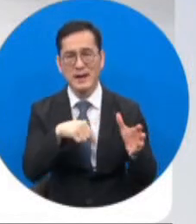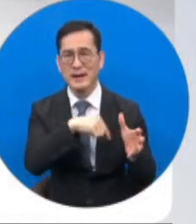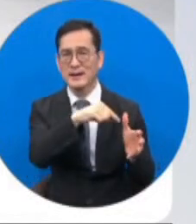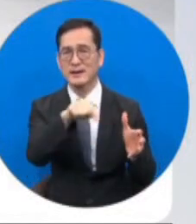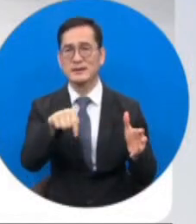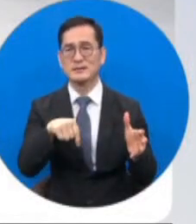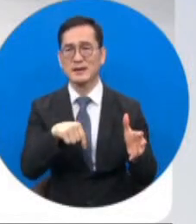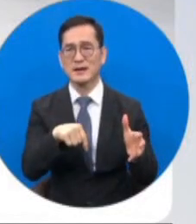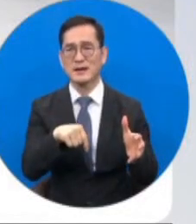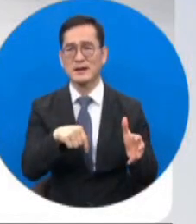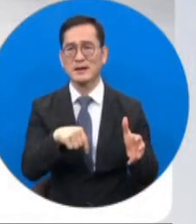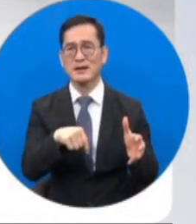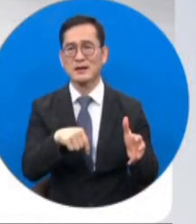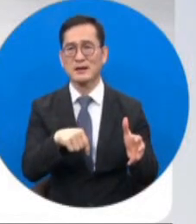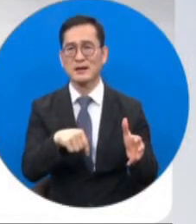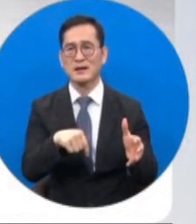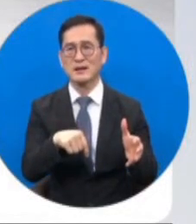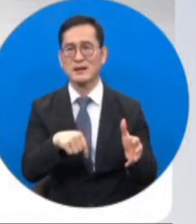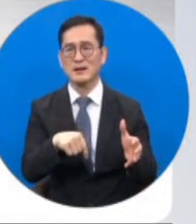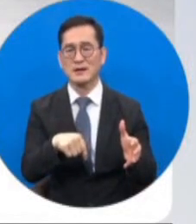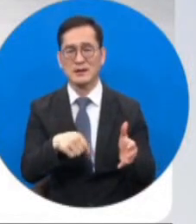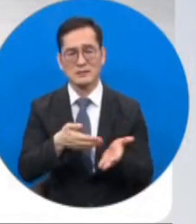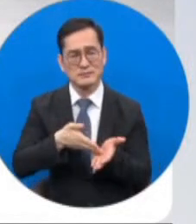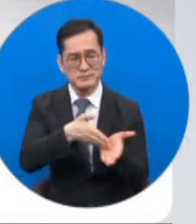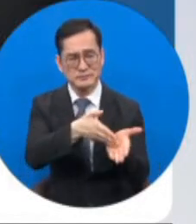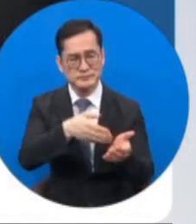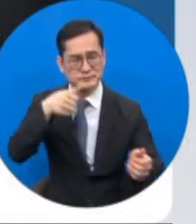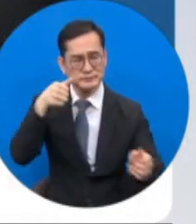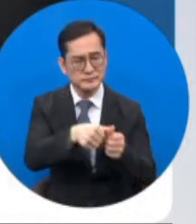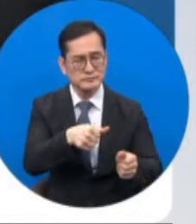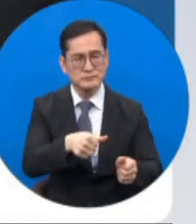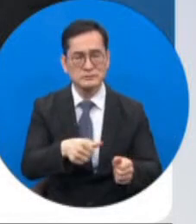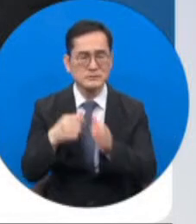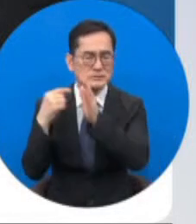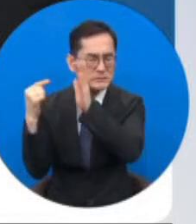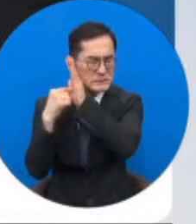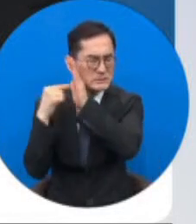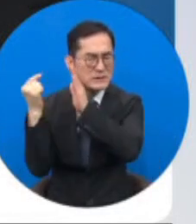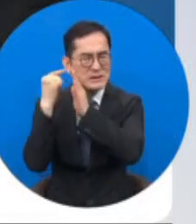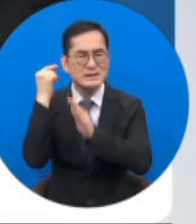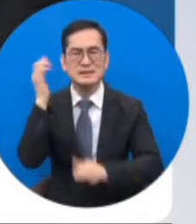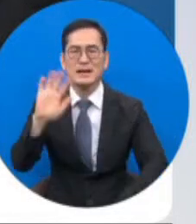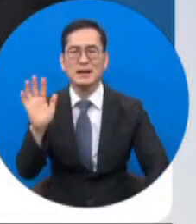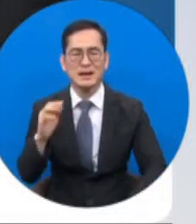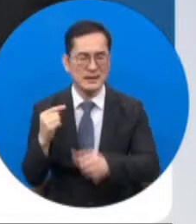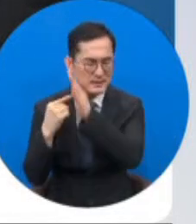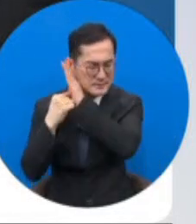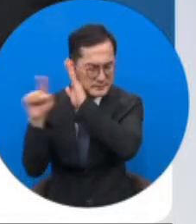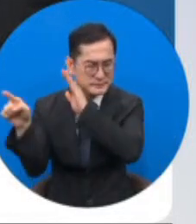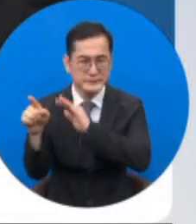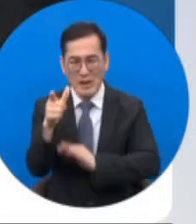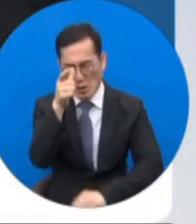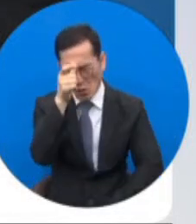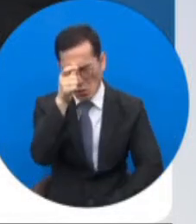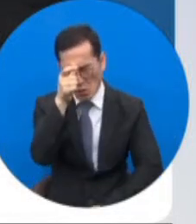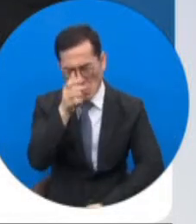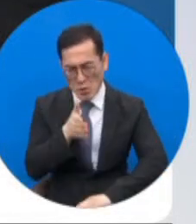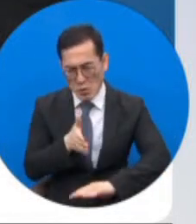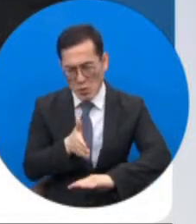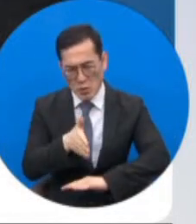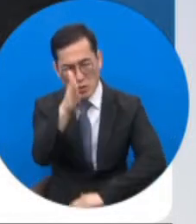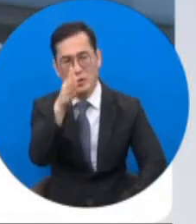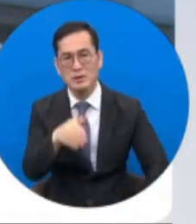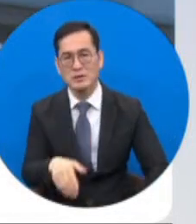꽉 답답하고 아무것도 움직이지 않고 정말 국민들이 보나 원내 지도부 안에서 봤을 때 좀 막막한